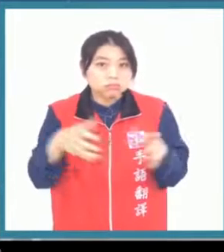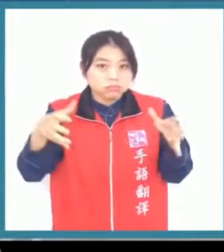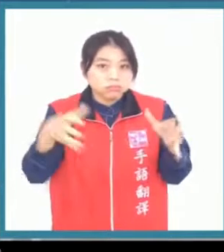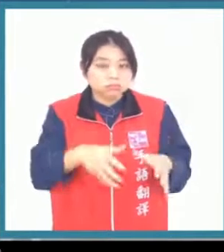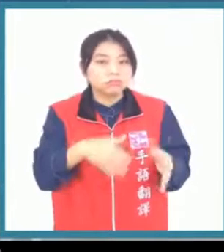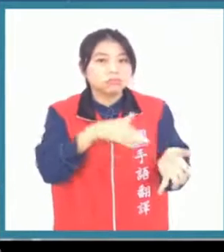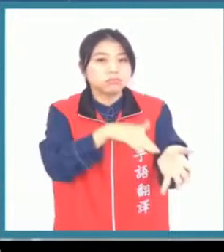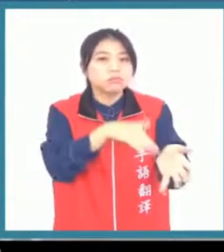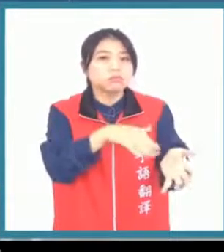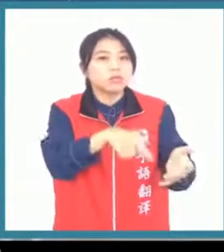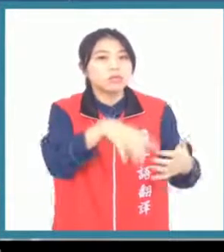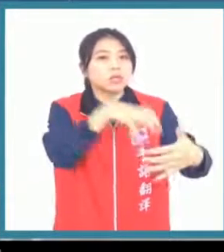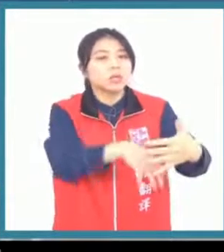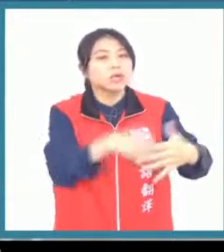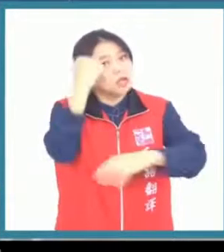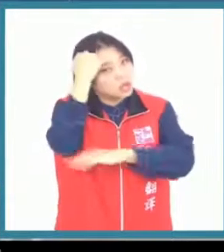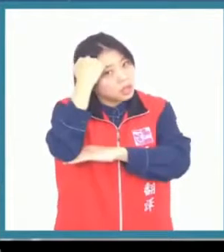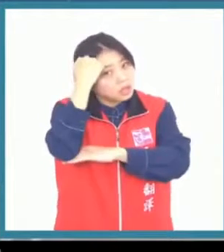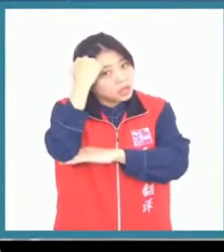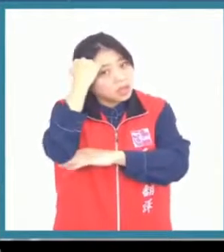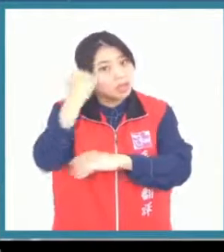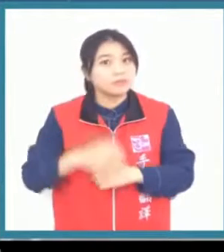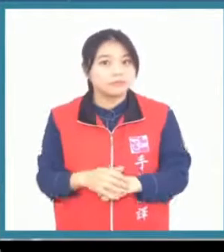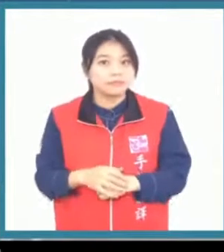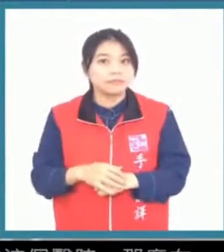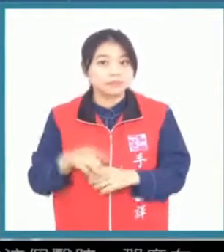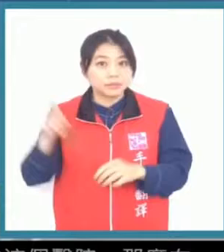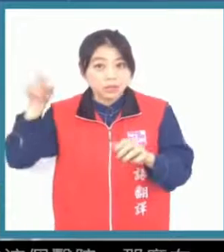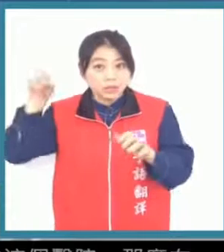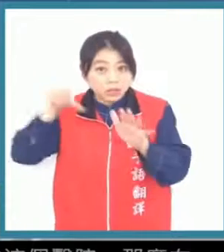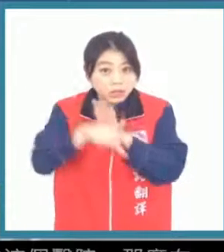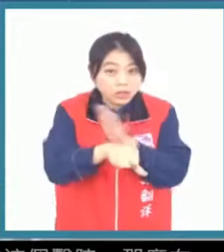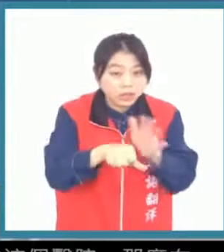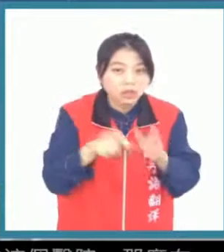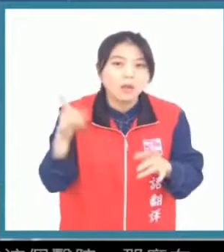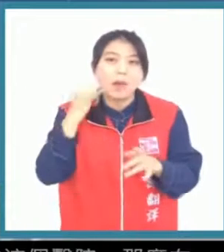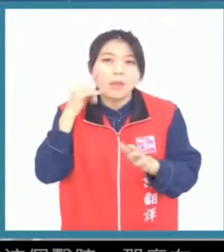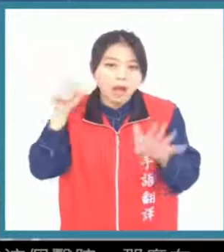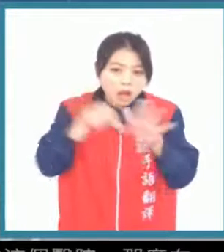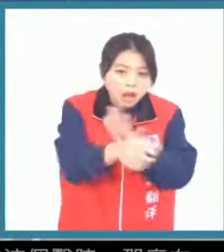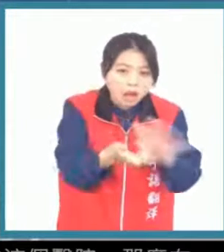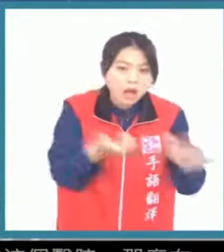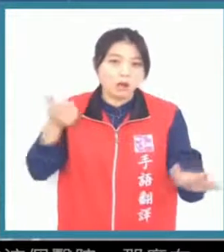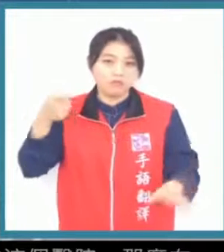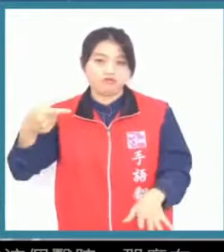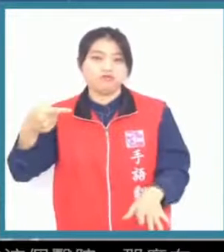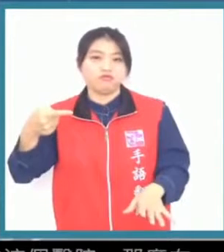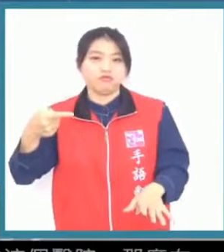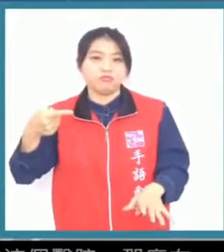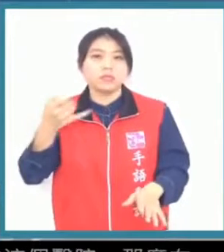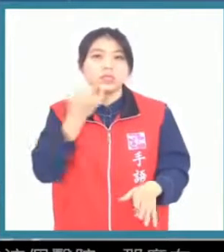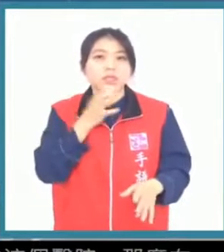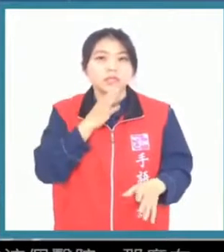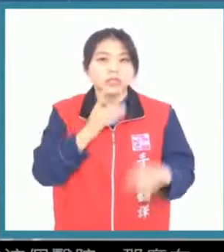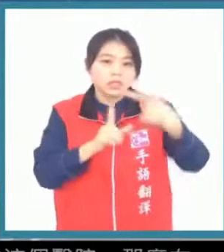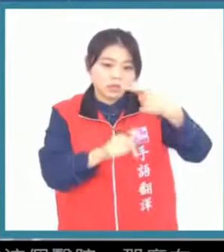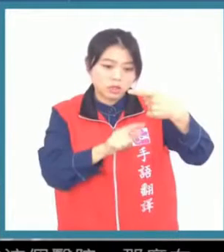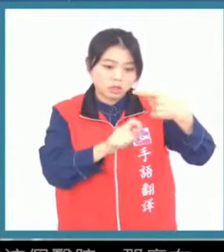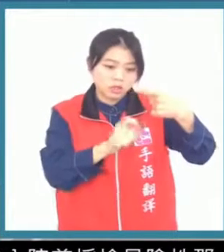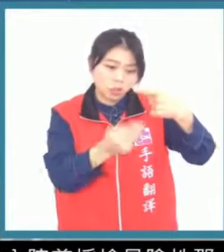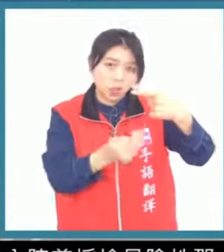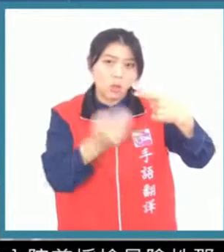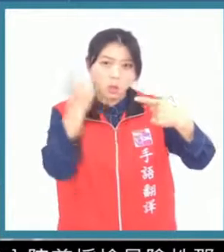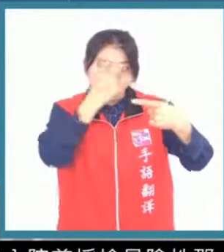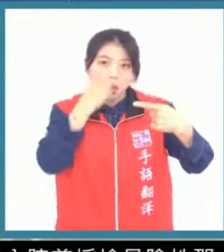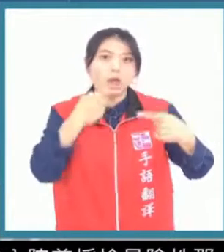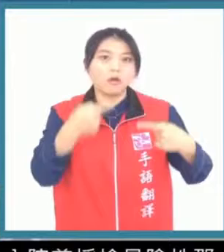医院，那么在他入院前采检是阴性，那1月19号采检也是阴性，不